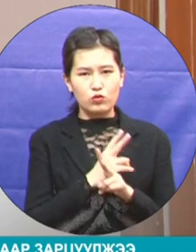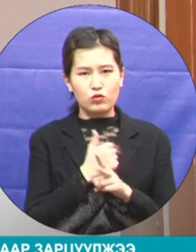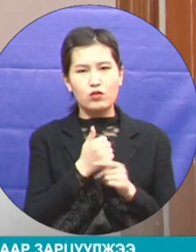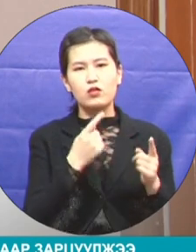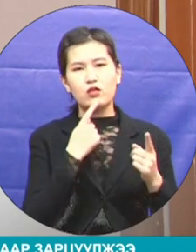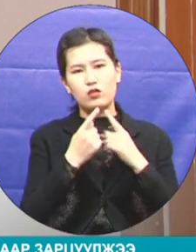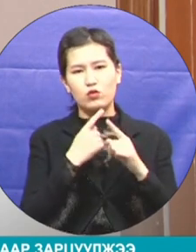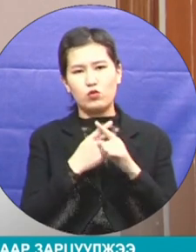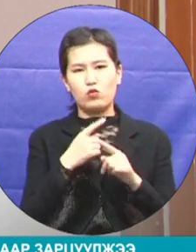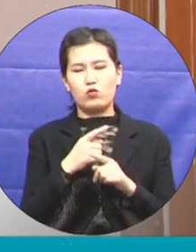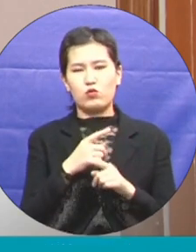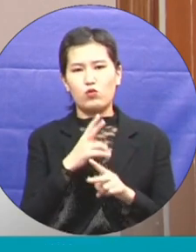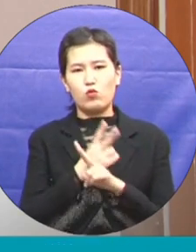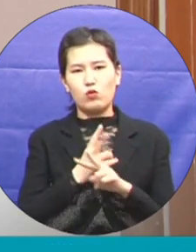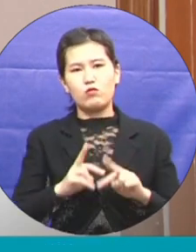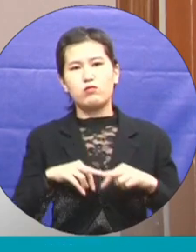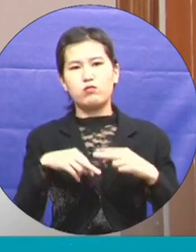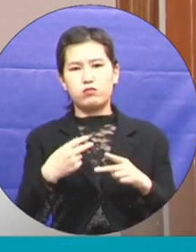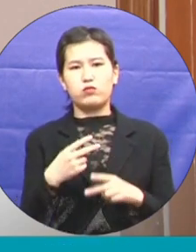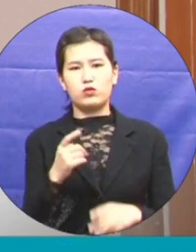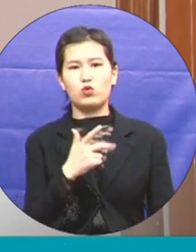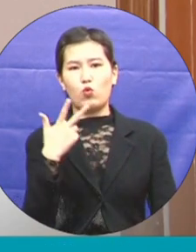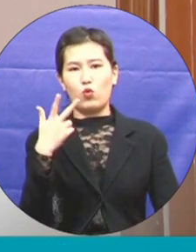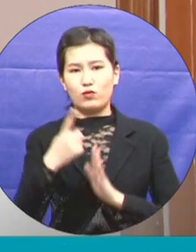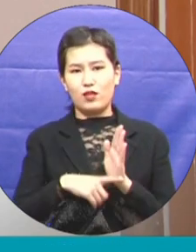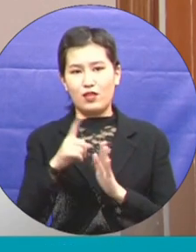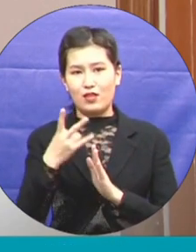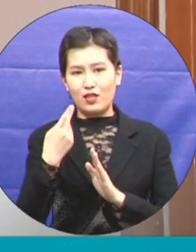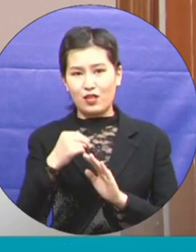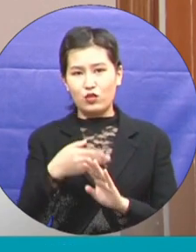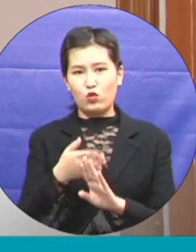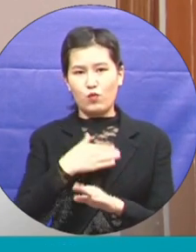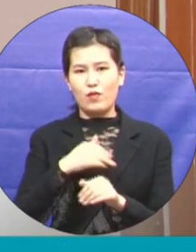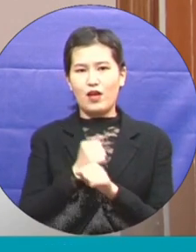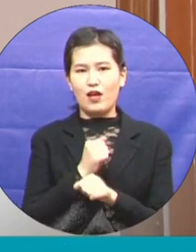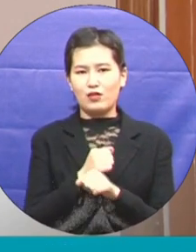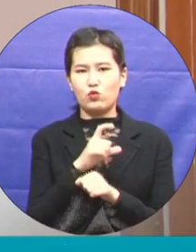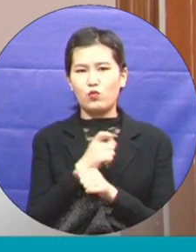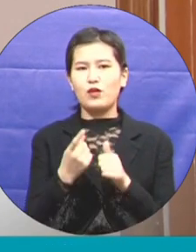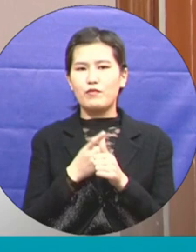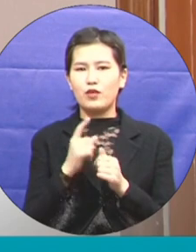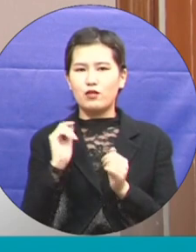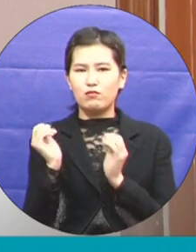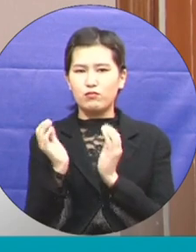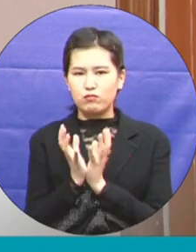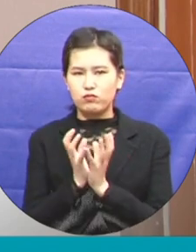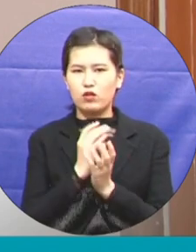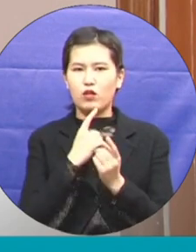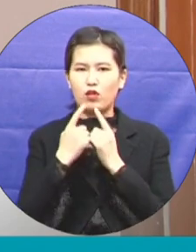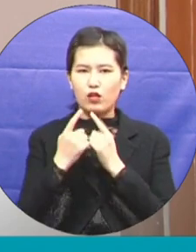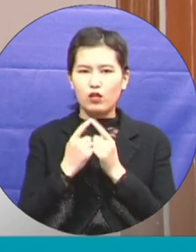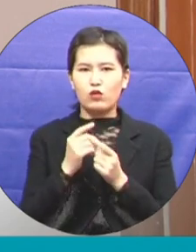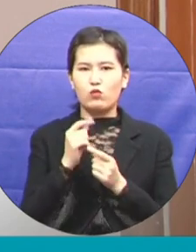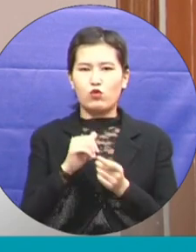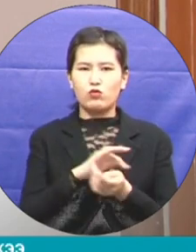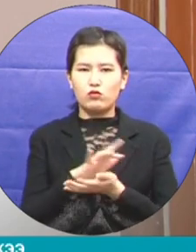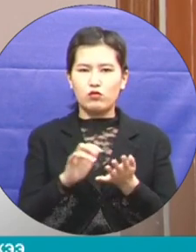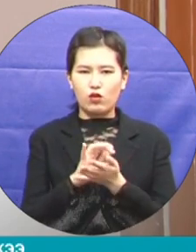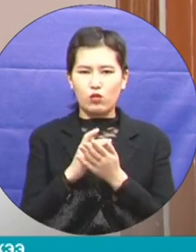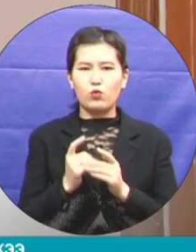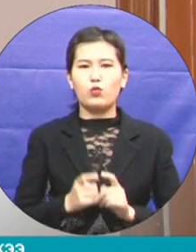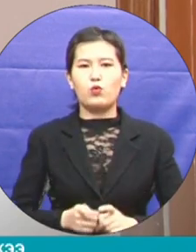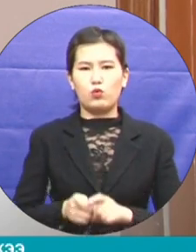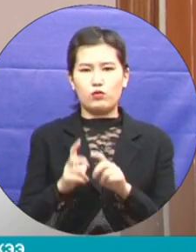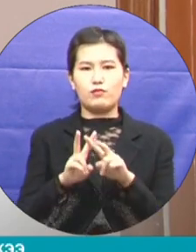санд шаардлага бол өгсөн байгаа. 3 сарын 1-ний дотор бол ажлын хэсэг гаргасан санал бол талууд бол энэ ярилцаад бол тооцоо суулгаанууд бол хийсэн байж